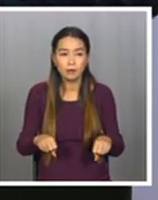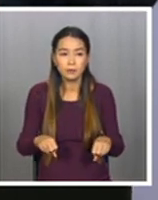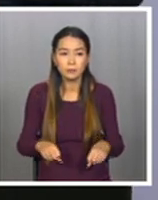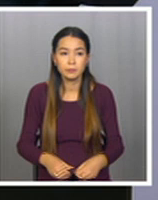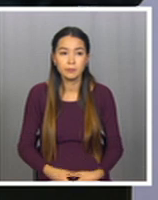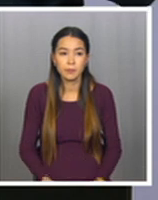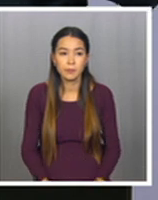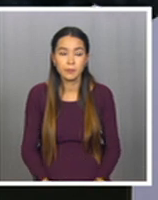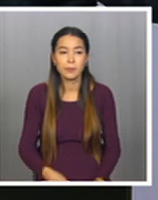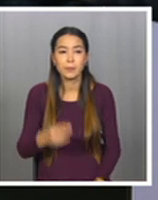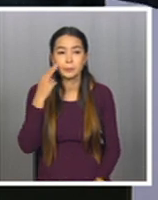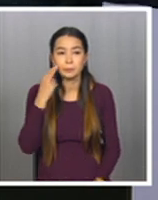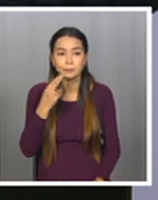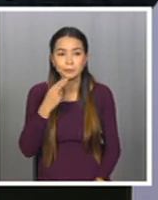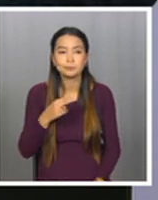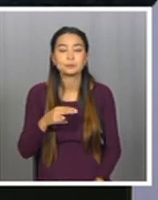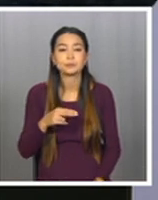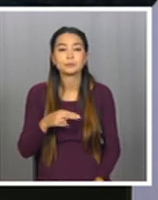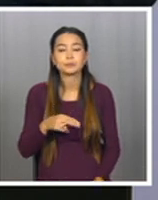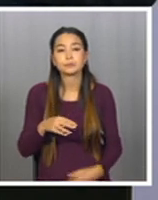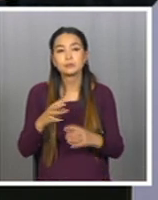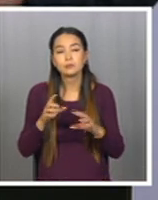Қытай Халық Республикасы жарияланған сәтте